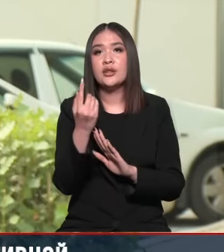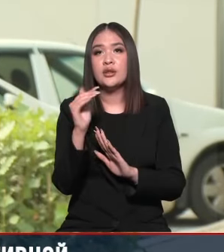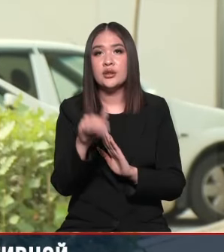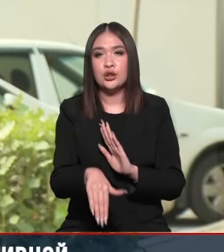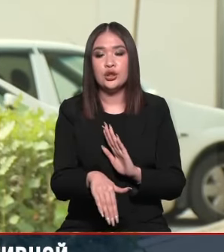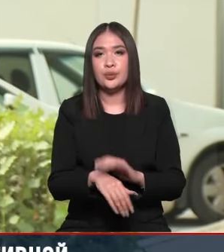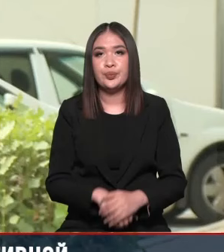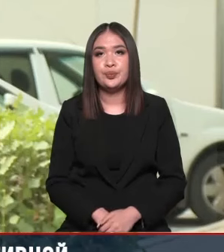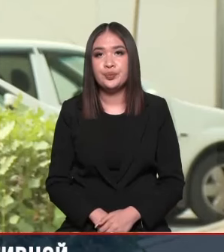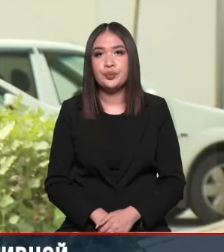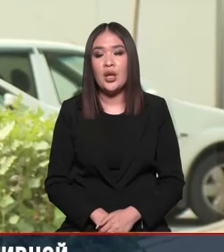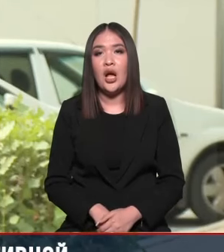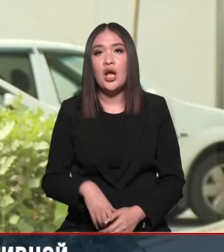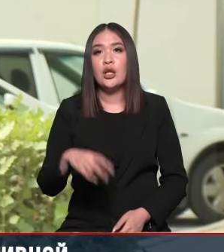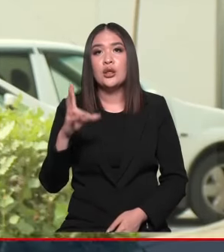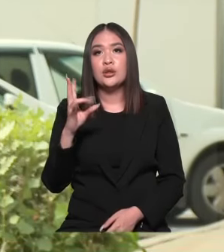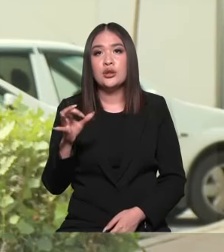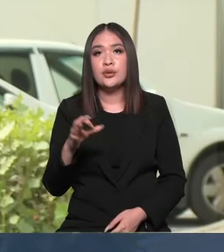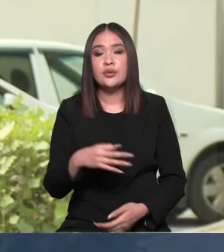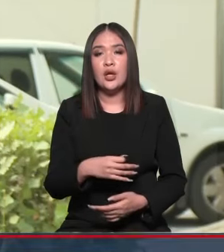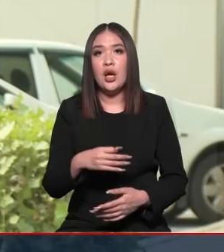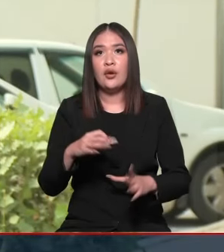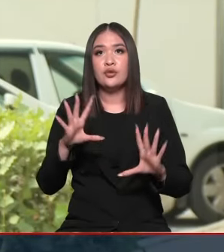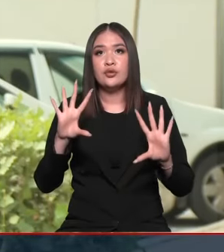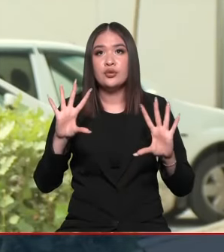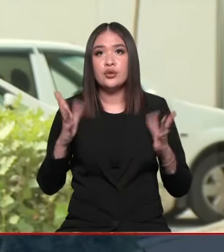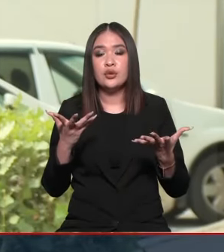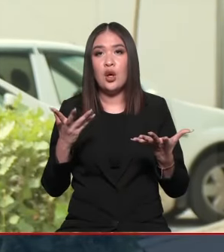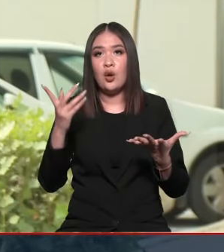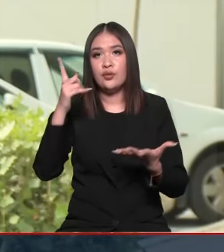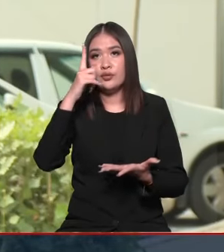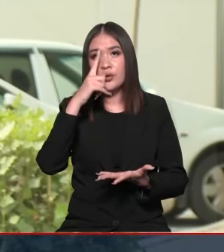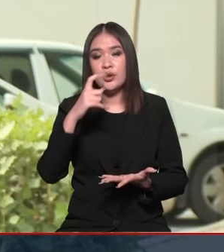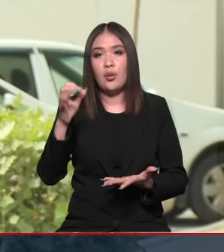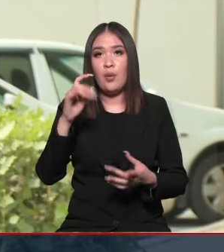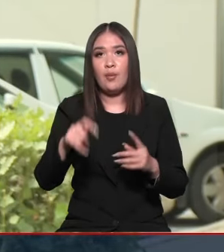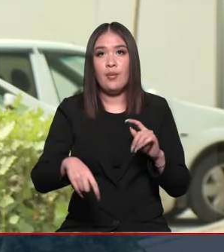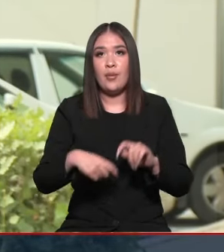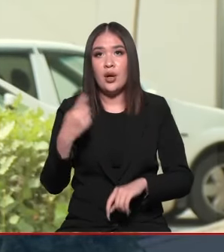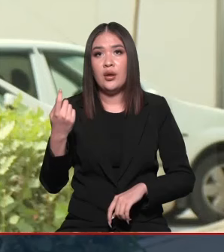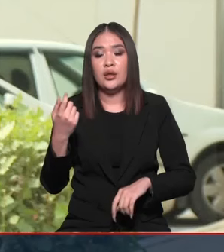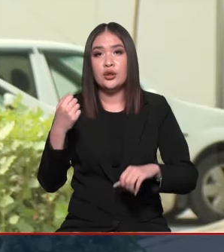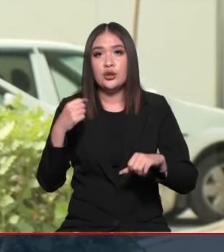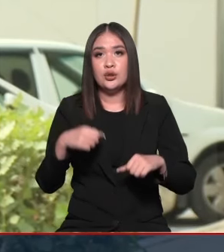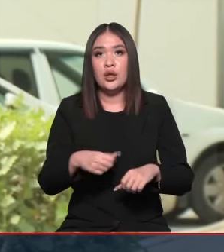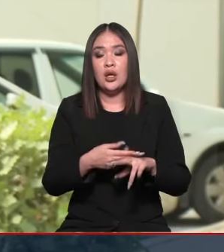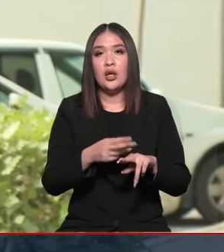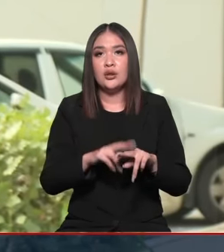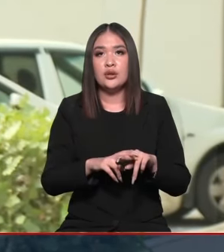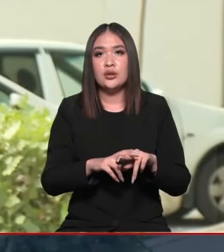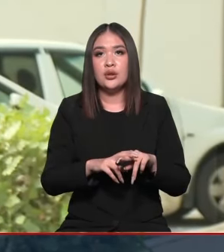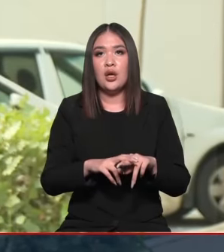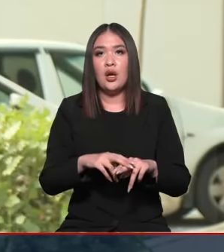тенге. Однако в случае надлежащего уведомления правонарушителю он имеет право в течение 7 суток